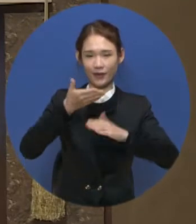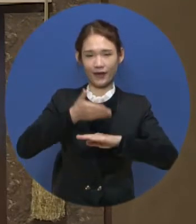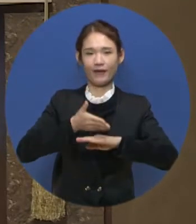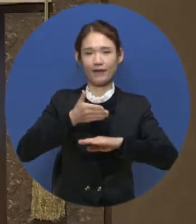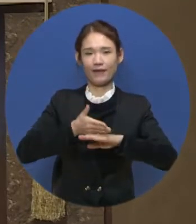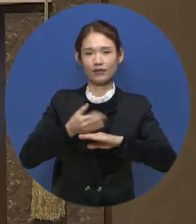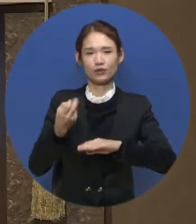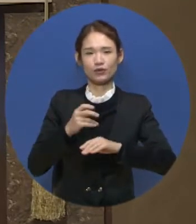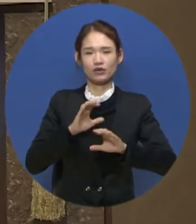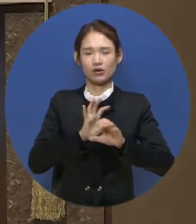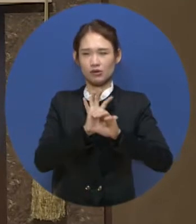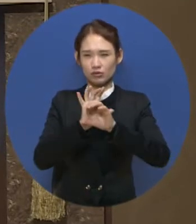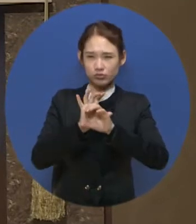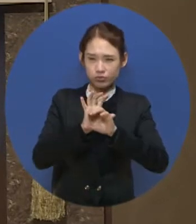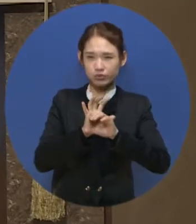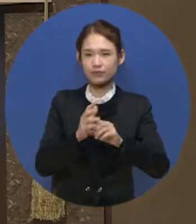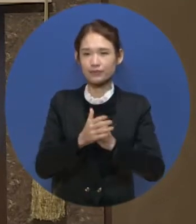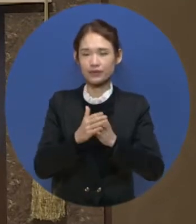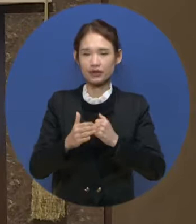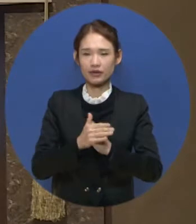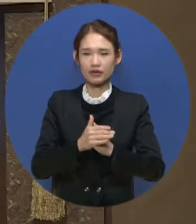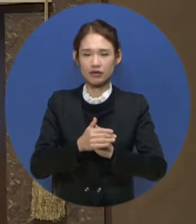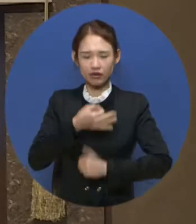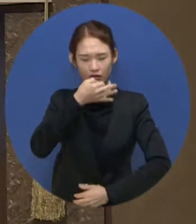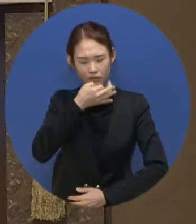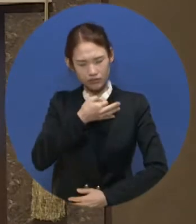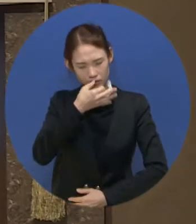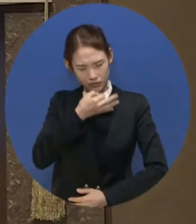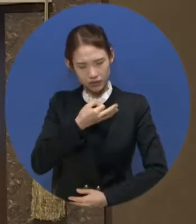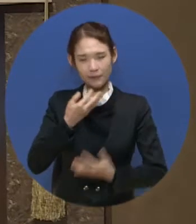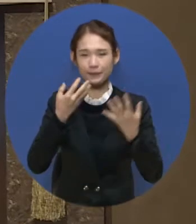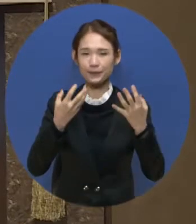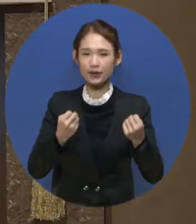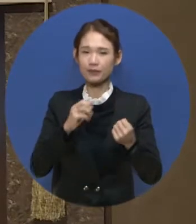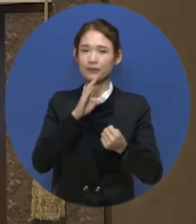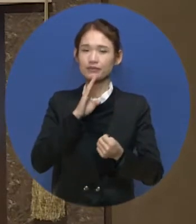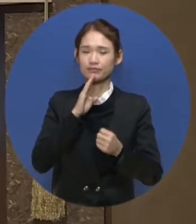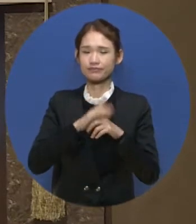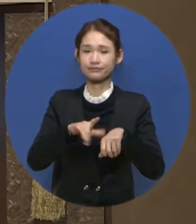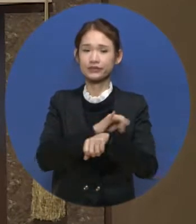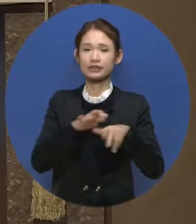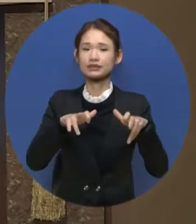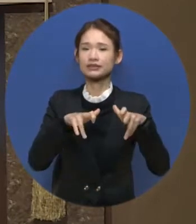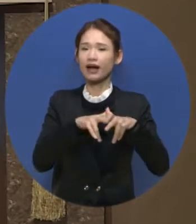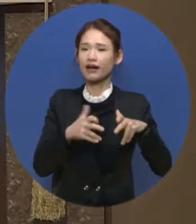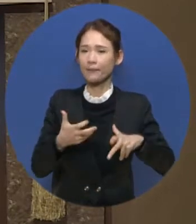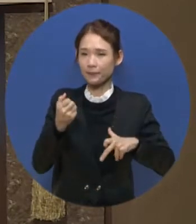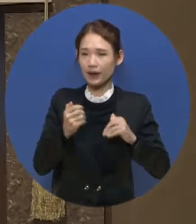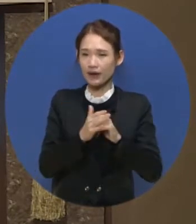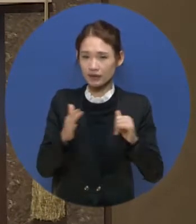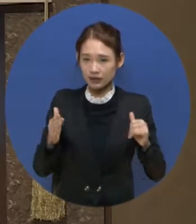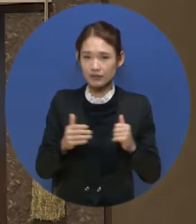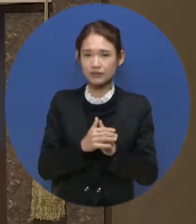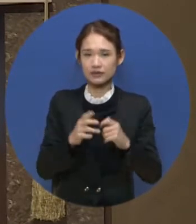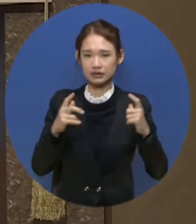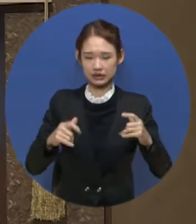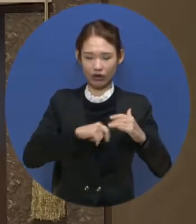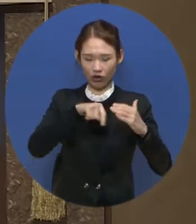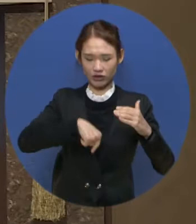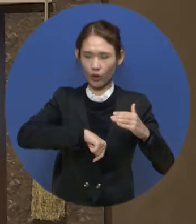지금 코로나19로 얼마나 힘드십니까? 특히 장애로 인해서 지역에서